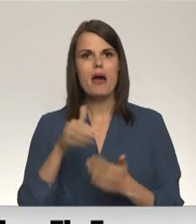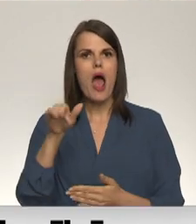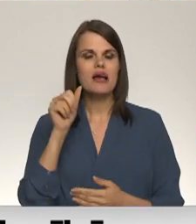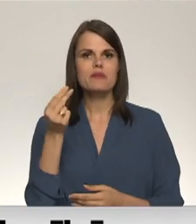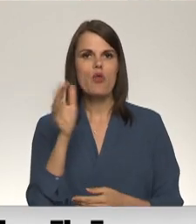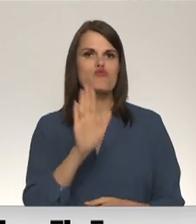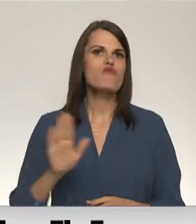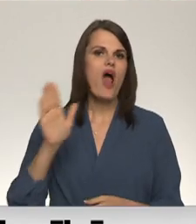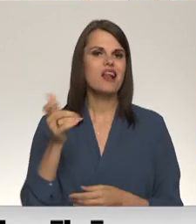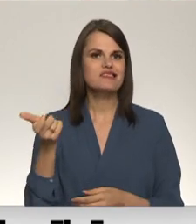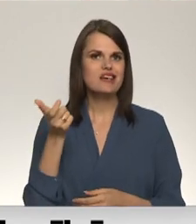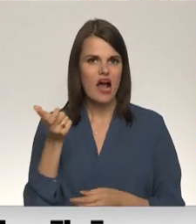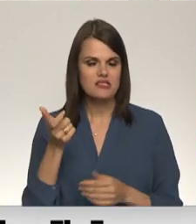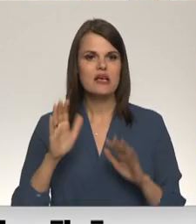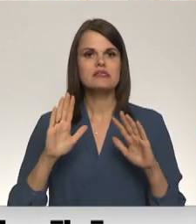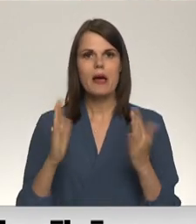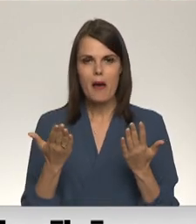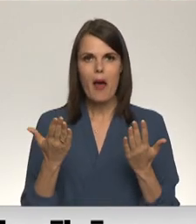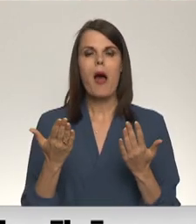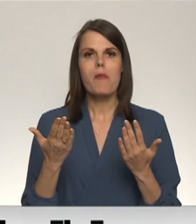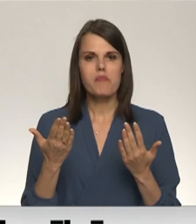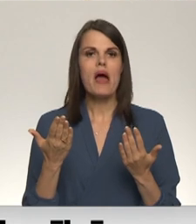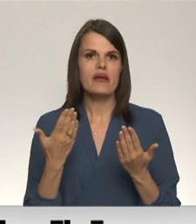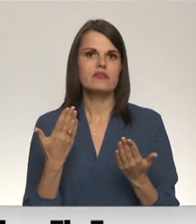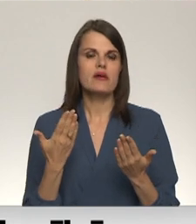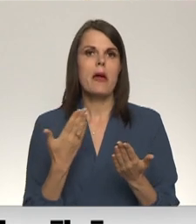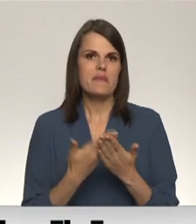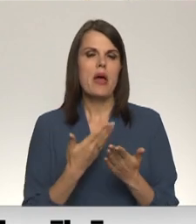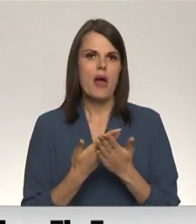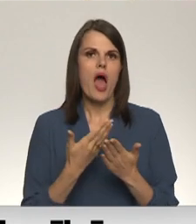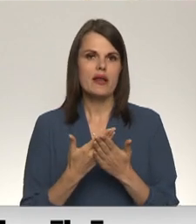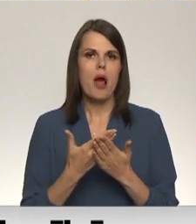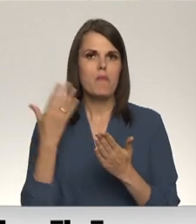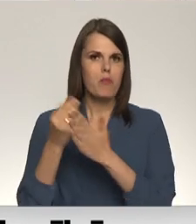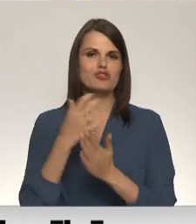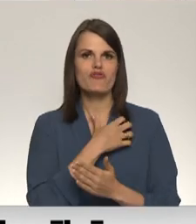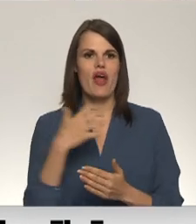plānoto darbu pašvaldībām nāksies atteikties, lai nebūtu jāiesaldē kāds no iesāktajiem objektiem.